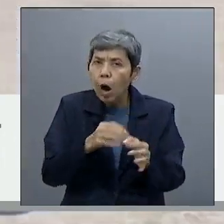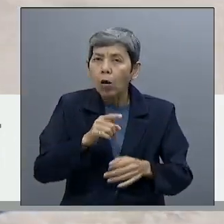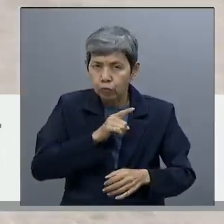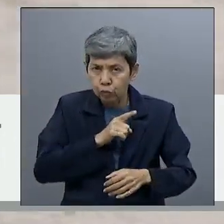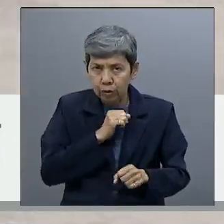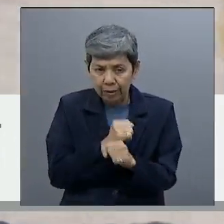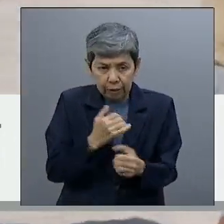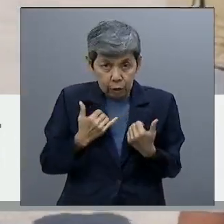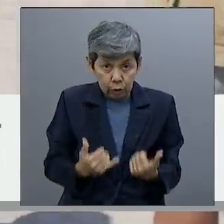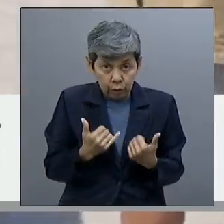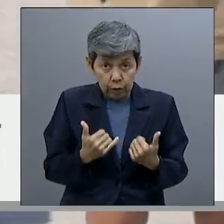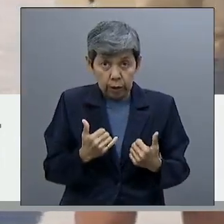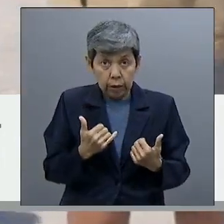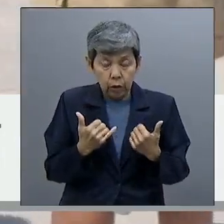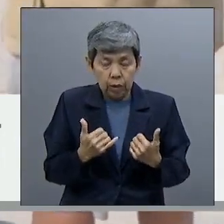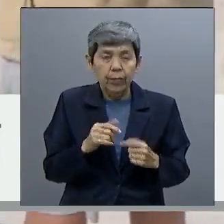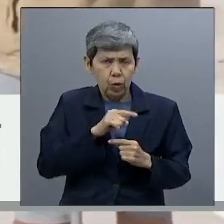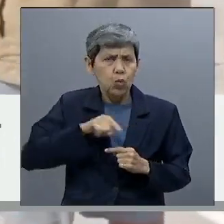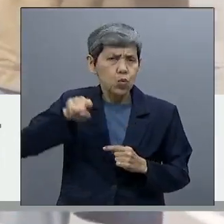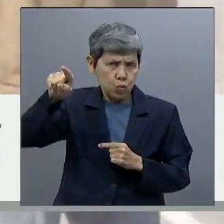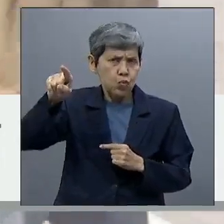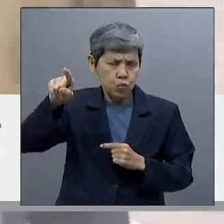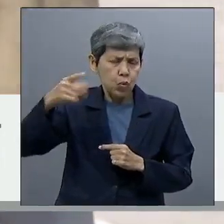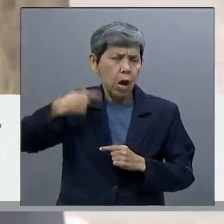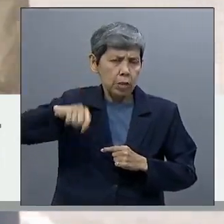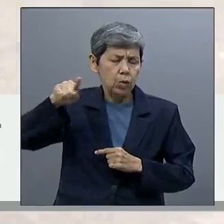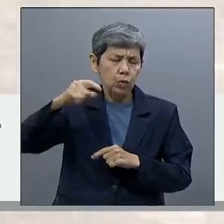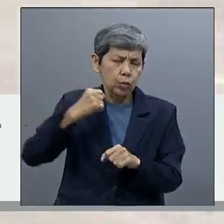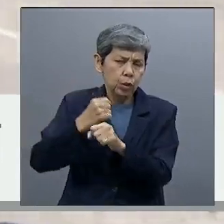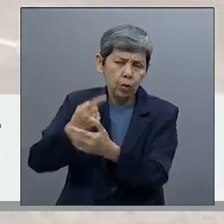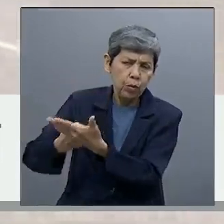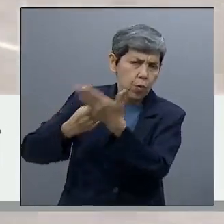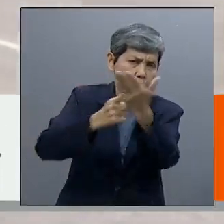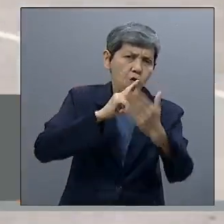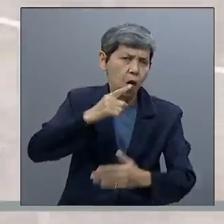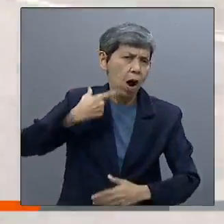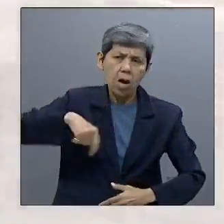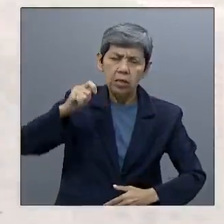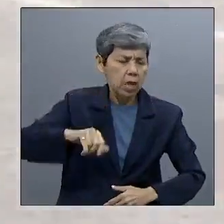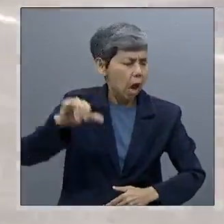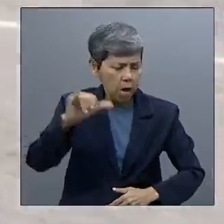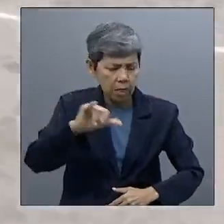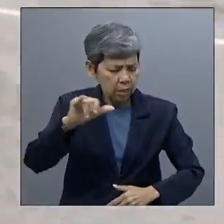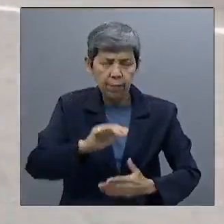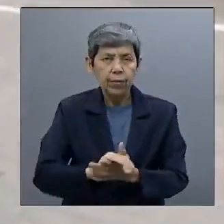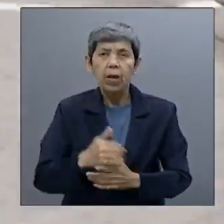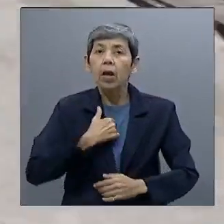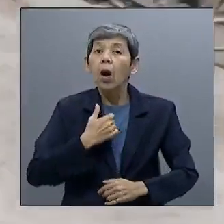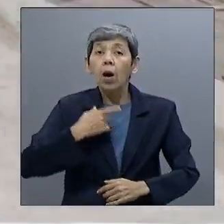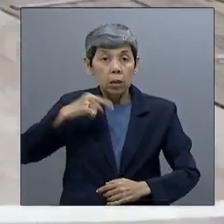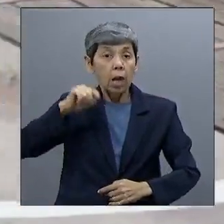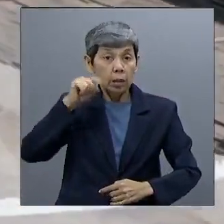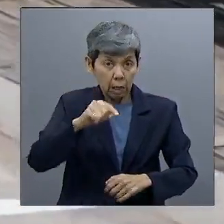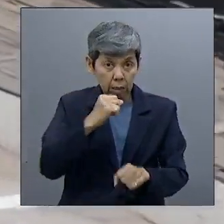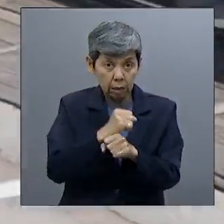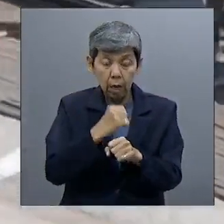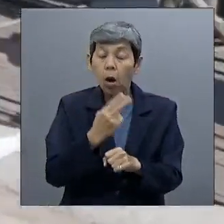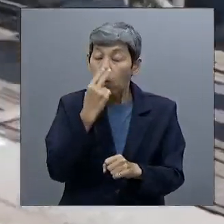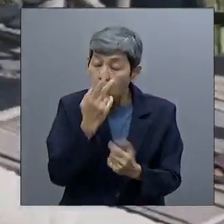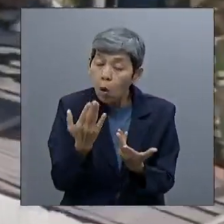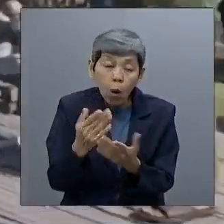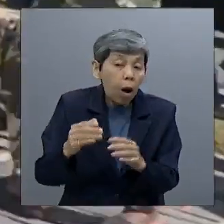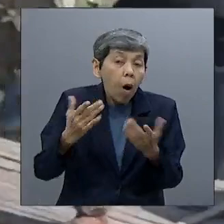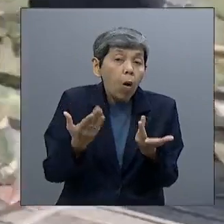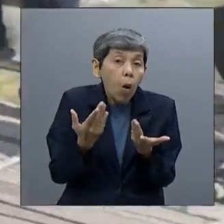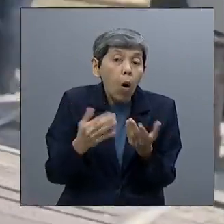ำซึ่งตอนนี้เนี่ยคดีอยู่ในชั้นอัยการยังไม่ได้ส่งฟ้องศาลยืนยันหากศาลพิพากษาออกมาอย่างไรก็พ